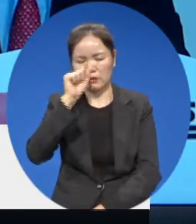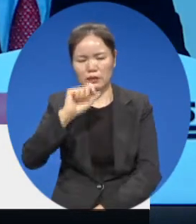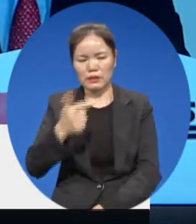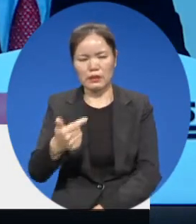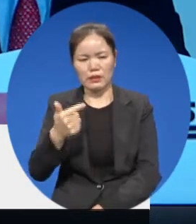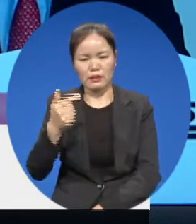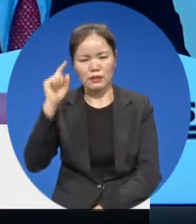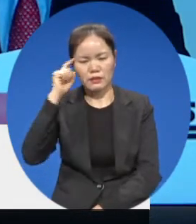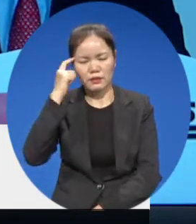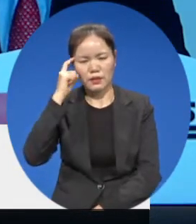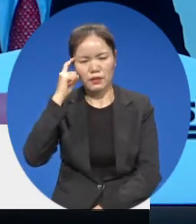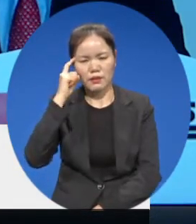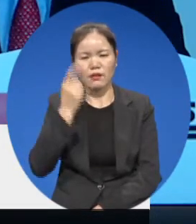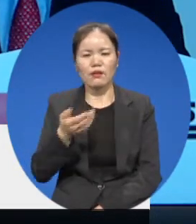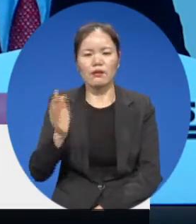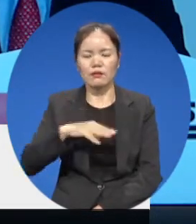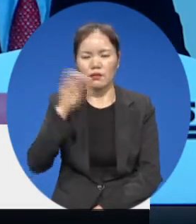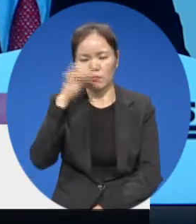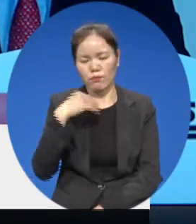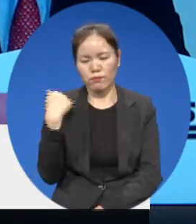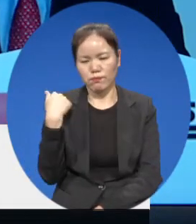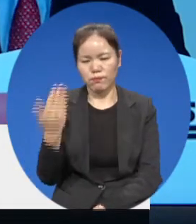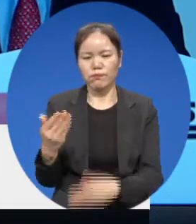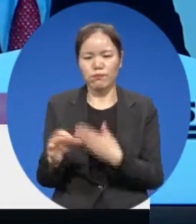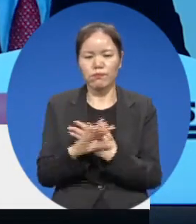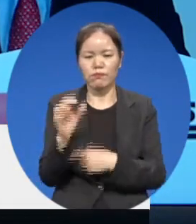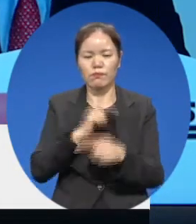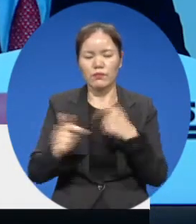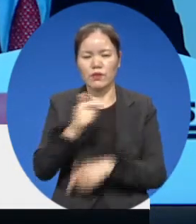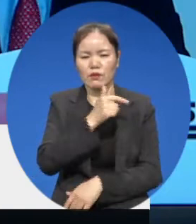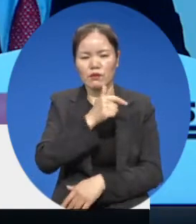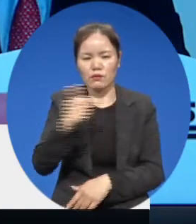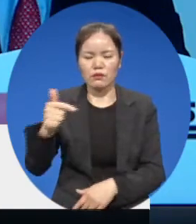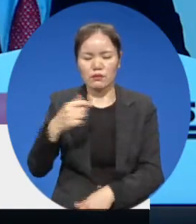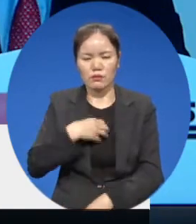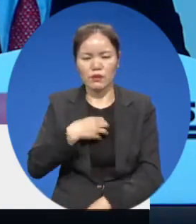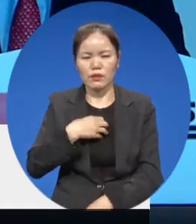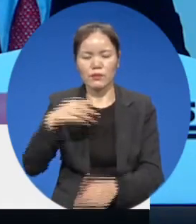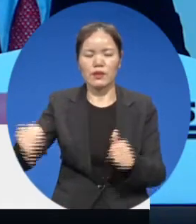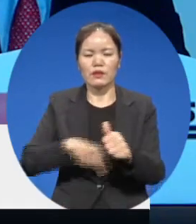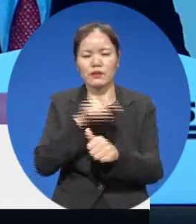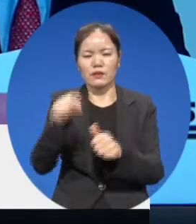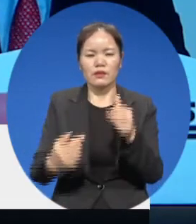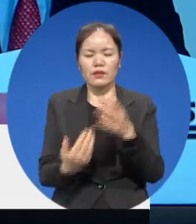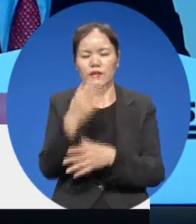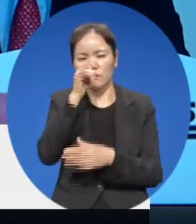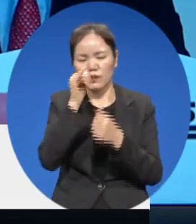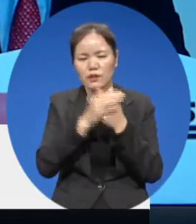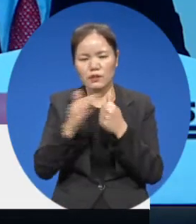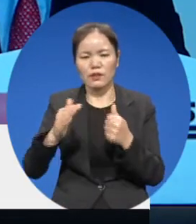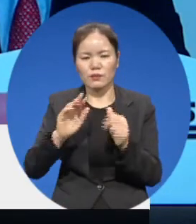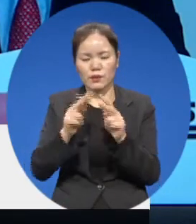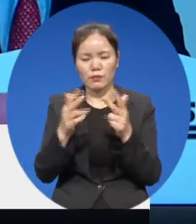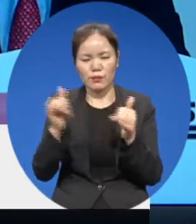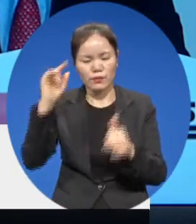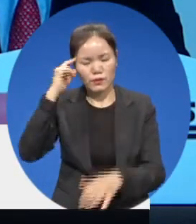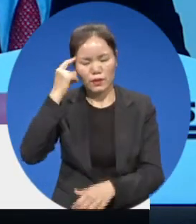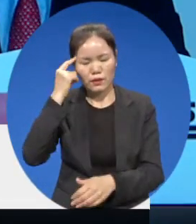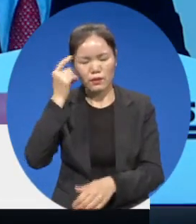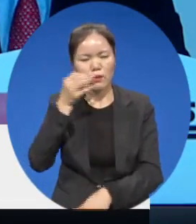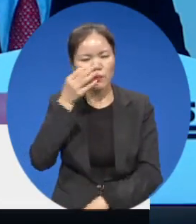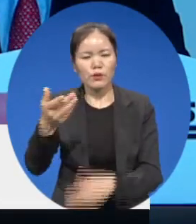가만히 나도 서는 일이 더 커진다는 그런 판단 때문에 빠른 차 안이 선을 통해서 본인의 의지를 보여준 것 같고요 문재인 대통령이